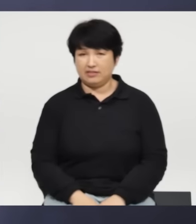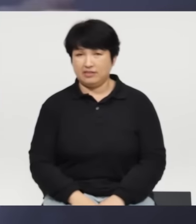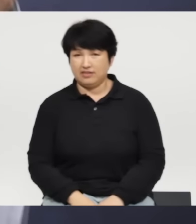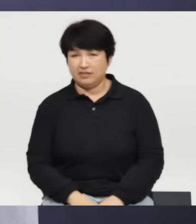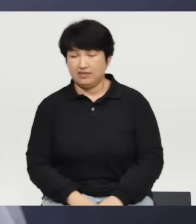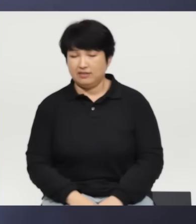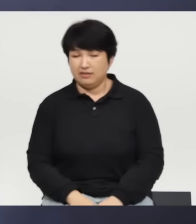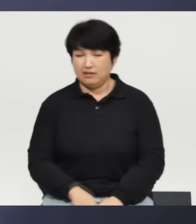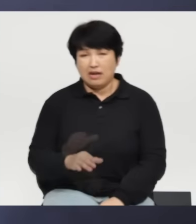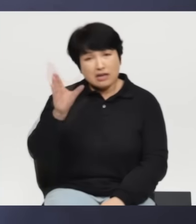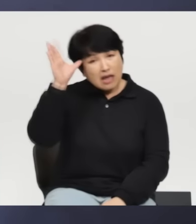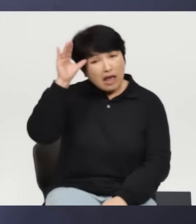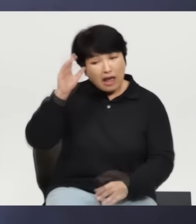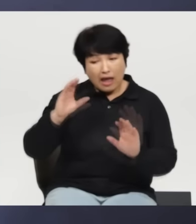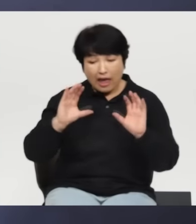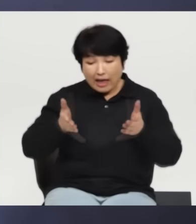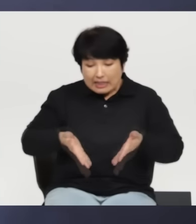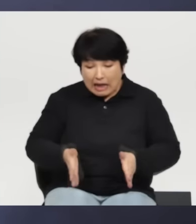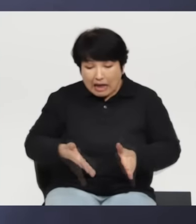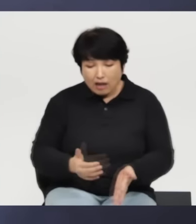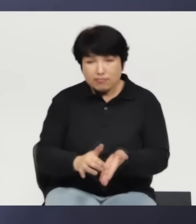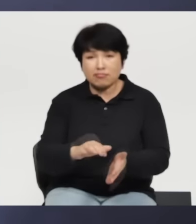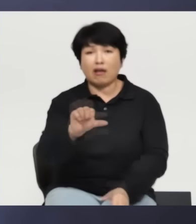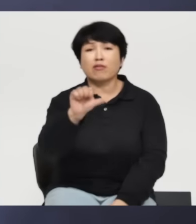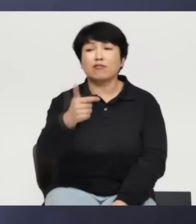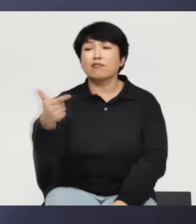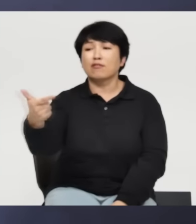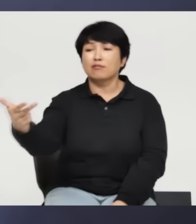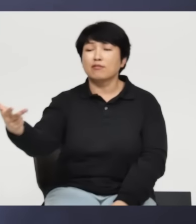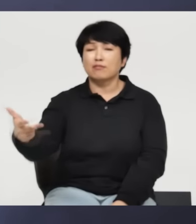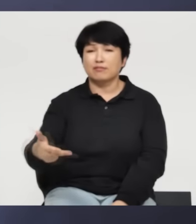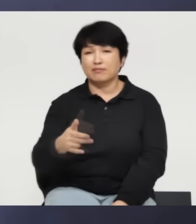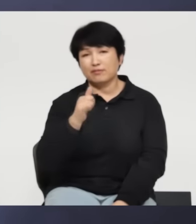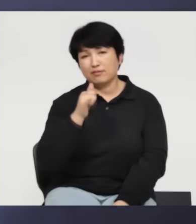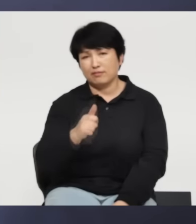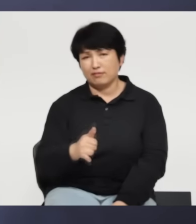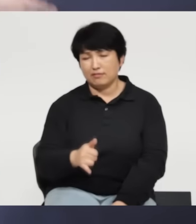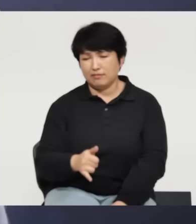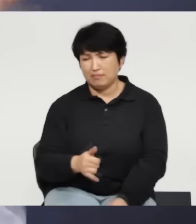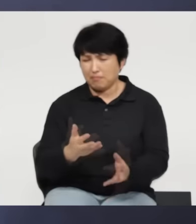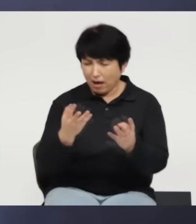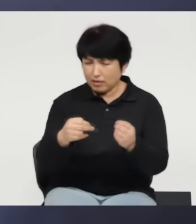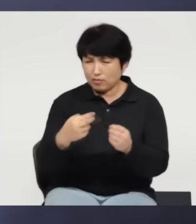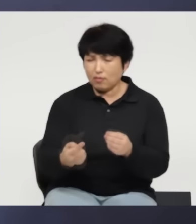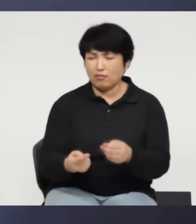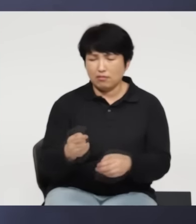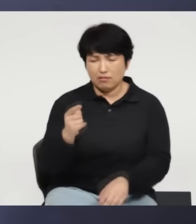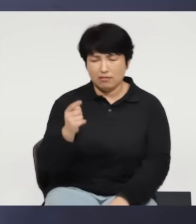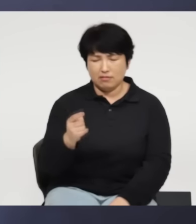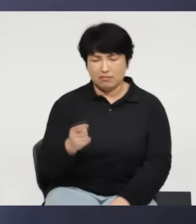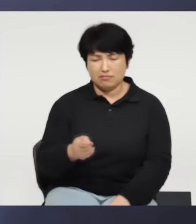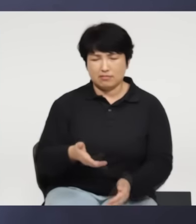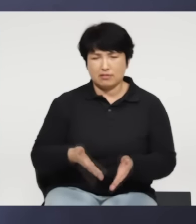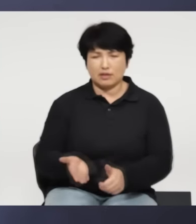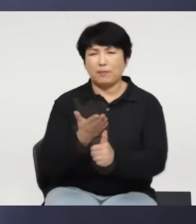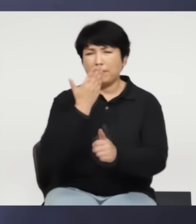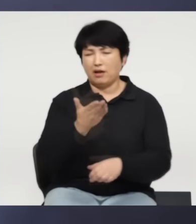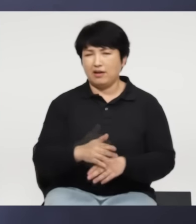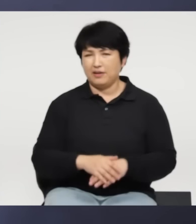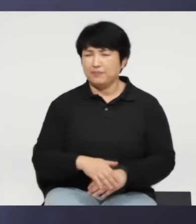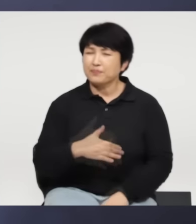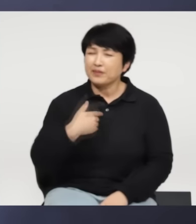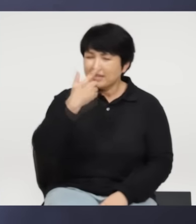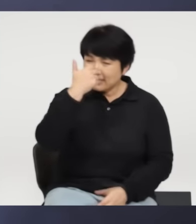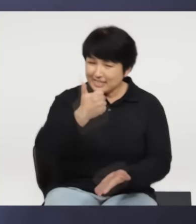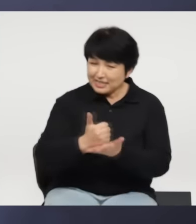뭐, 강아지도 다섯, 마리도 키우는데 뭐그애몇개 키우는 게 뭐가 어렵나 이렇게 마음을 먹어야 돼요. 이러면 또 여러분들은